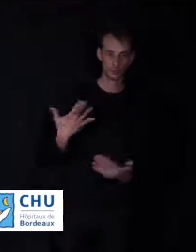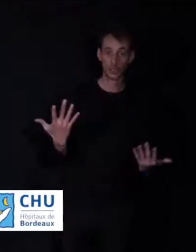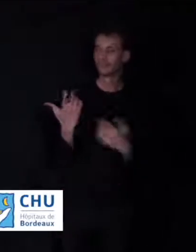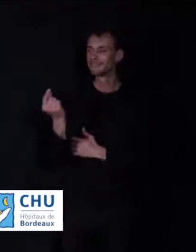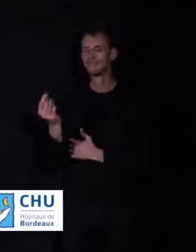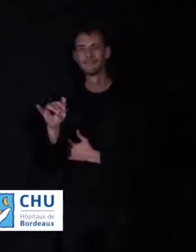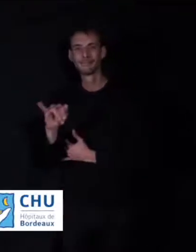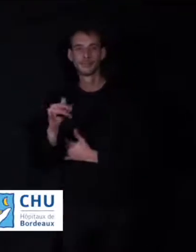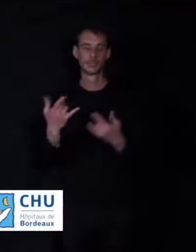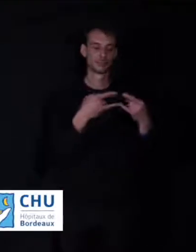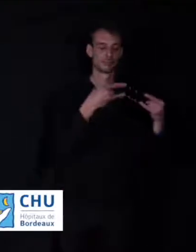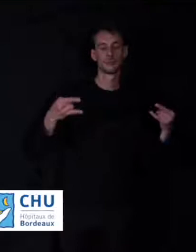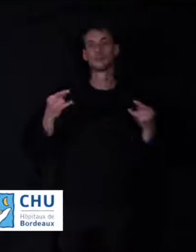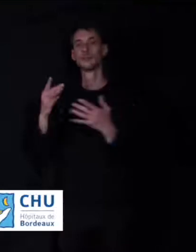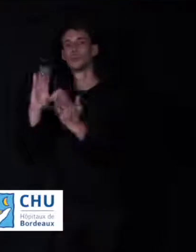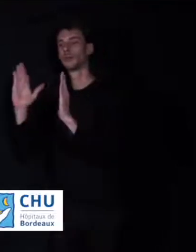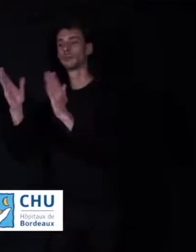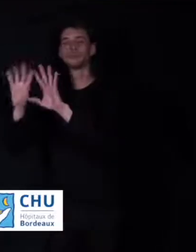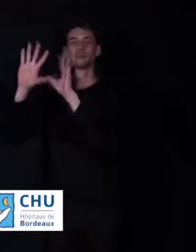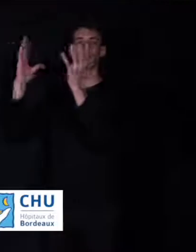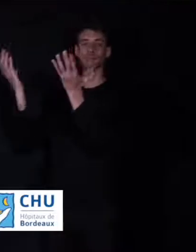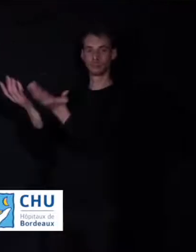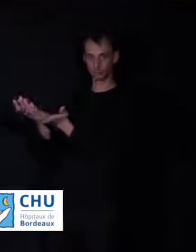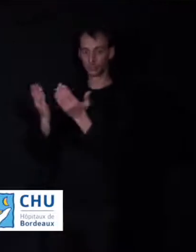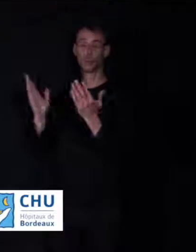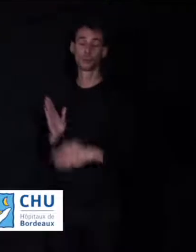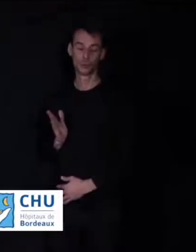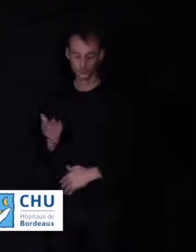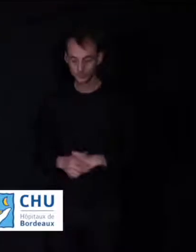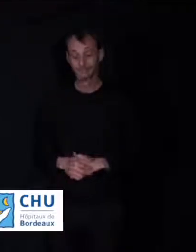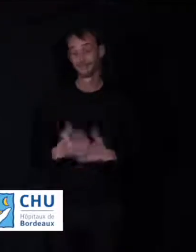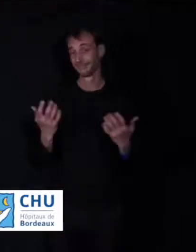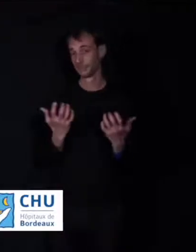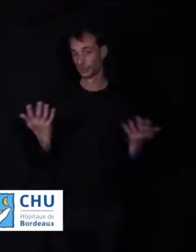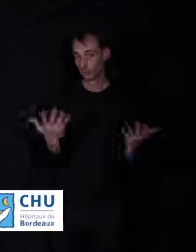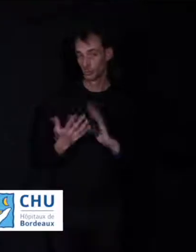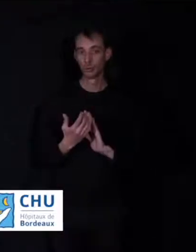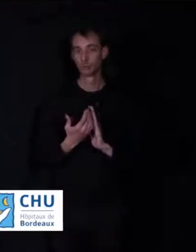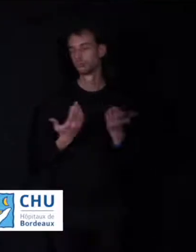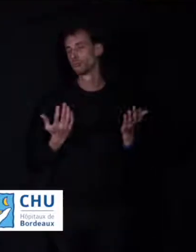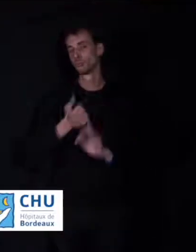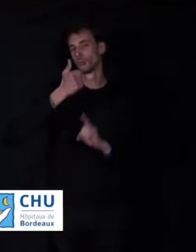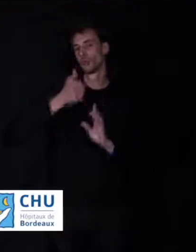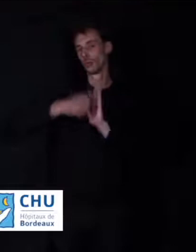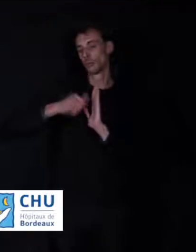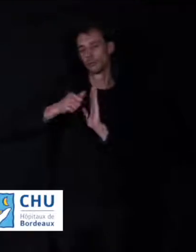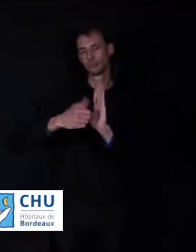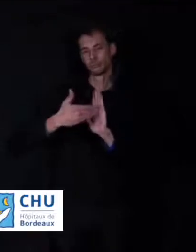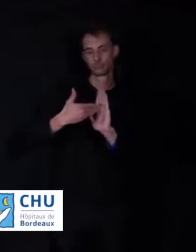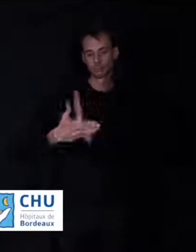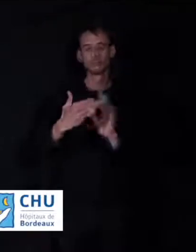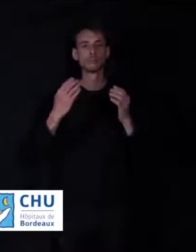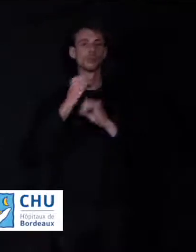Mola et le CHU de Bordeaux. Nous avons souhaité organiser une fois par mois une soirée santé avec Denis